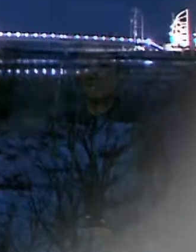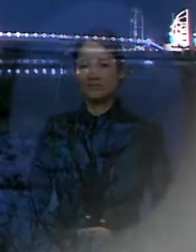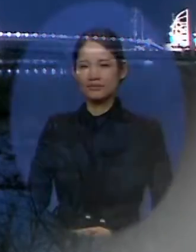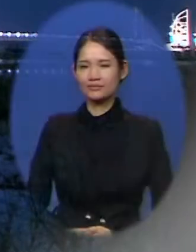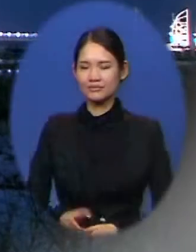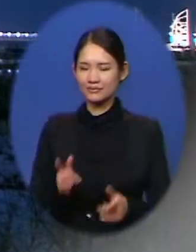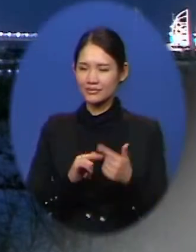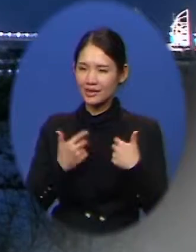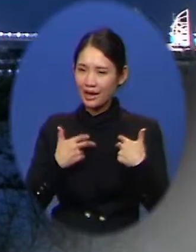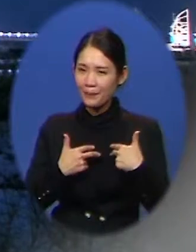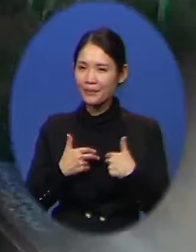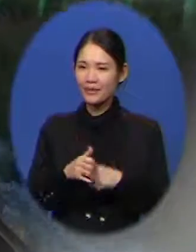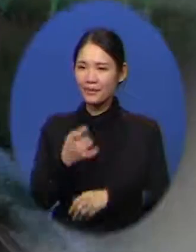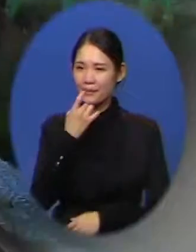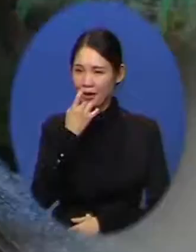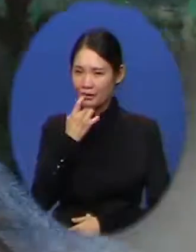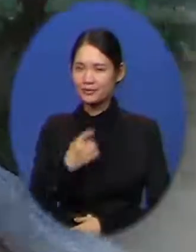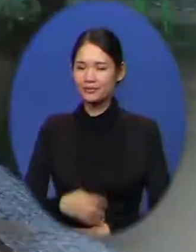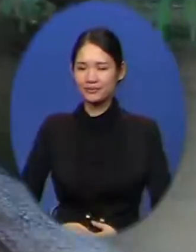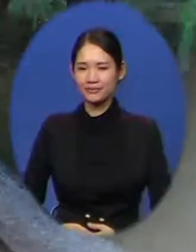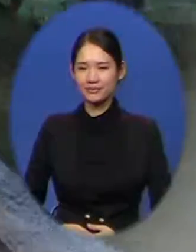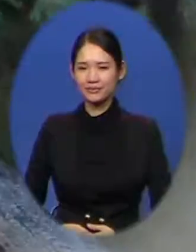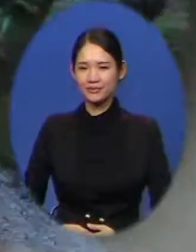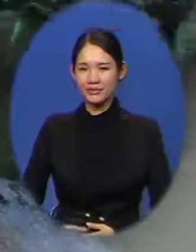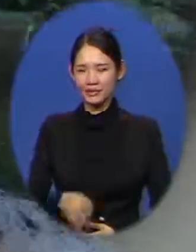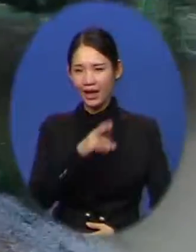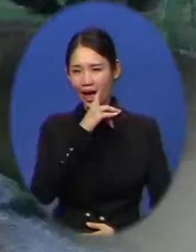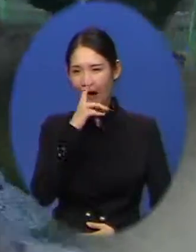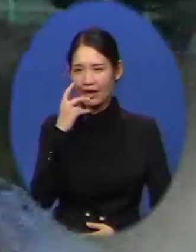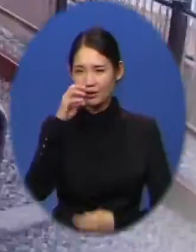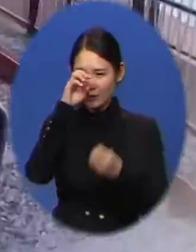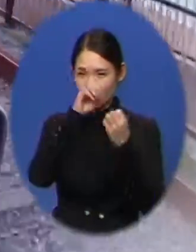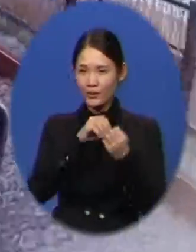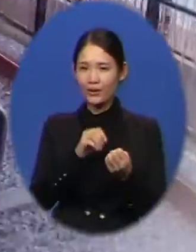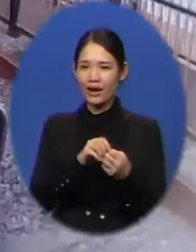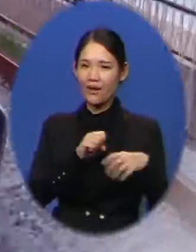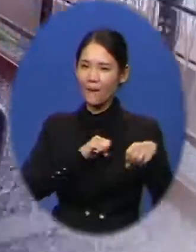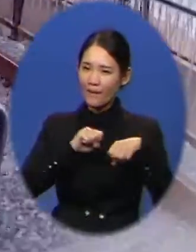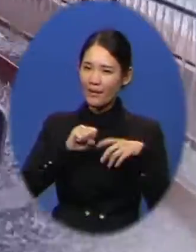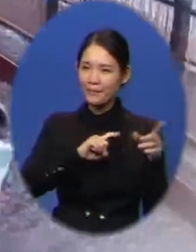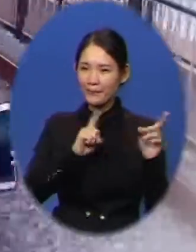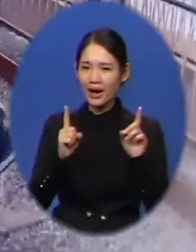짜릿한 즐거움과 배움, 향기로운 전통과 활기찬 오늘이